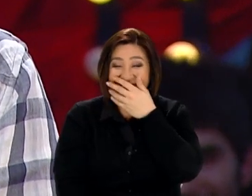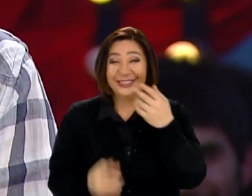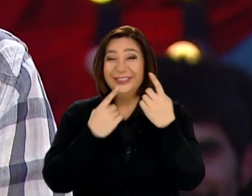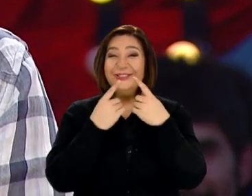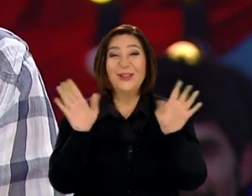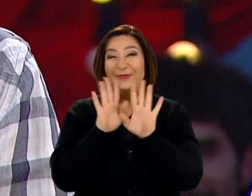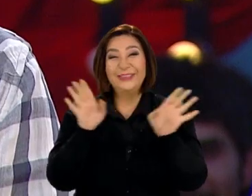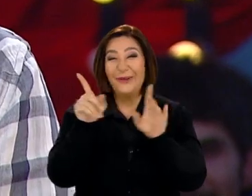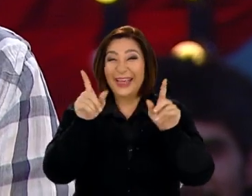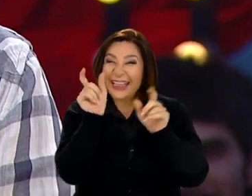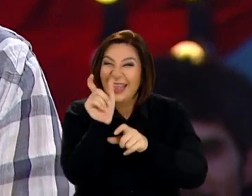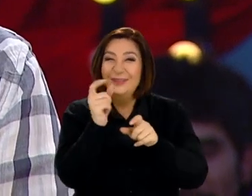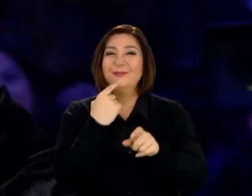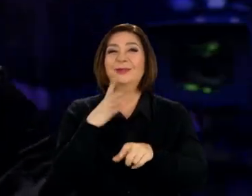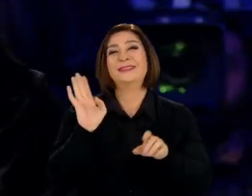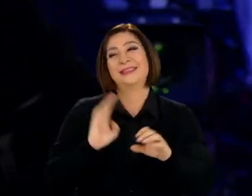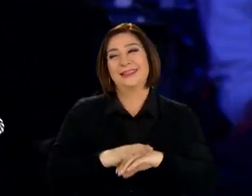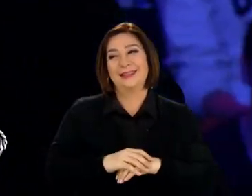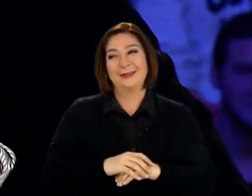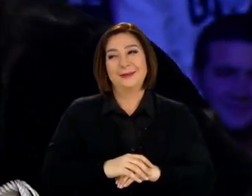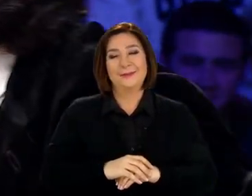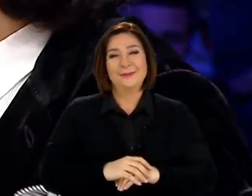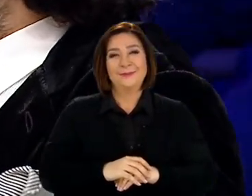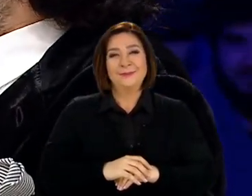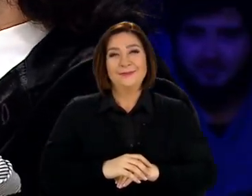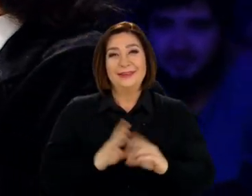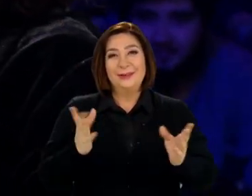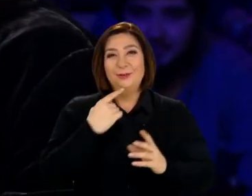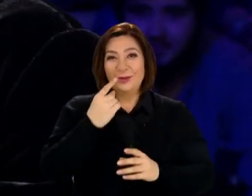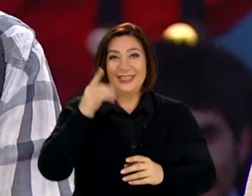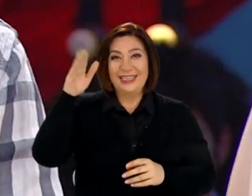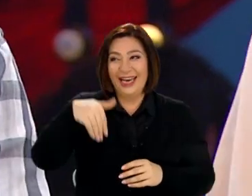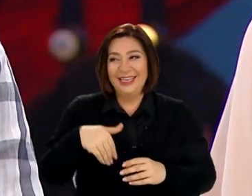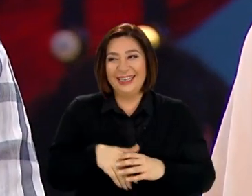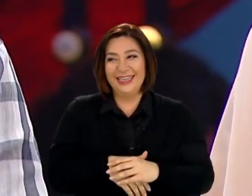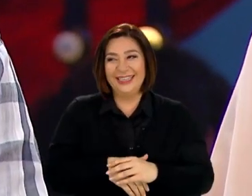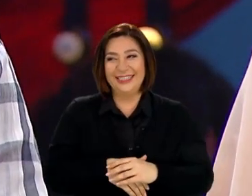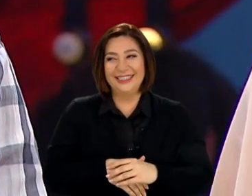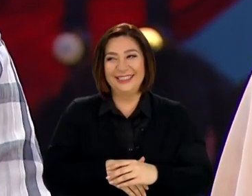Söylemeyecektin onu. Madem söyledik, çağırdık.